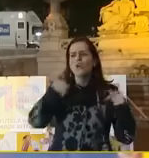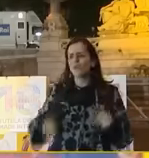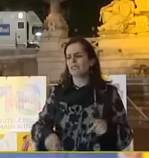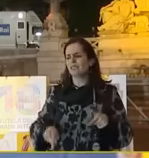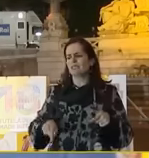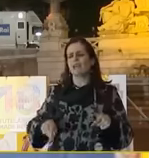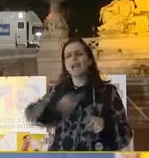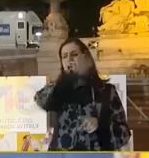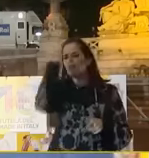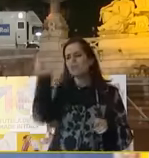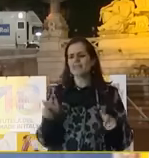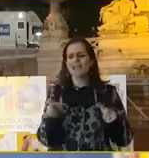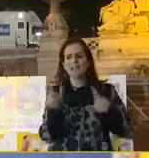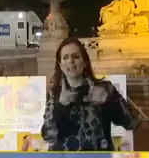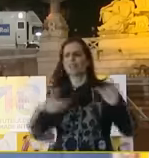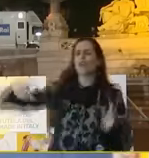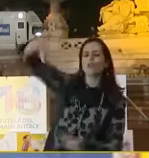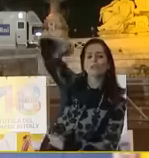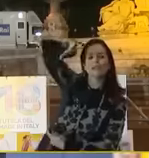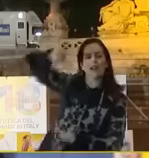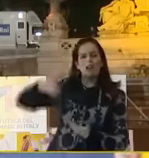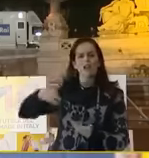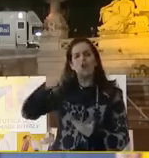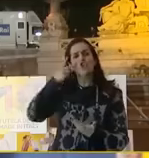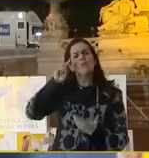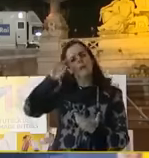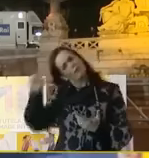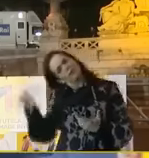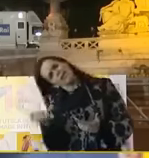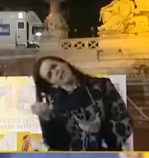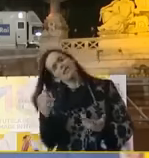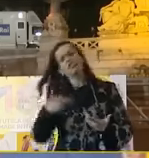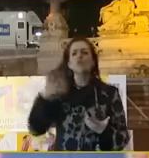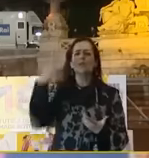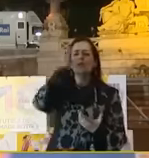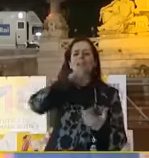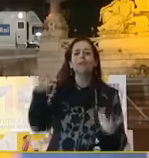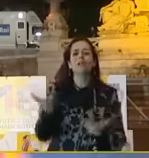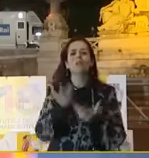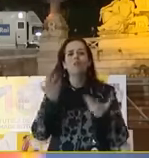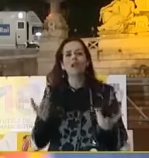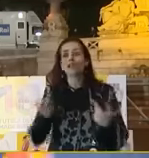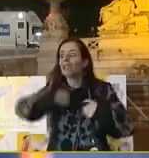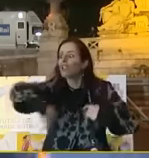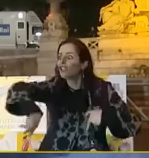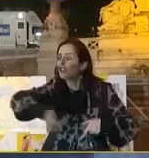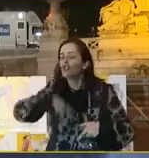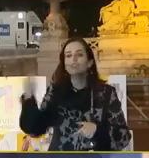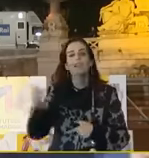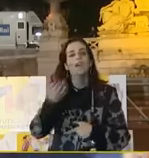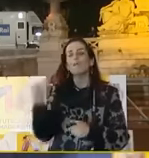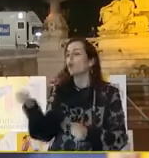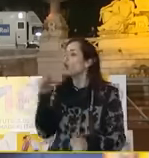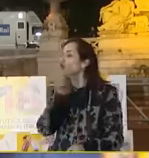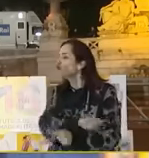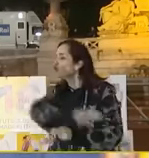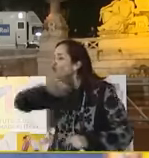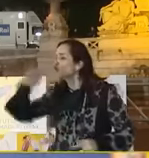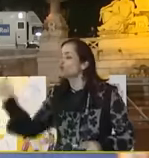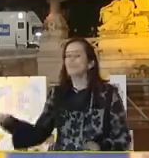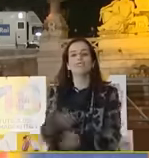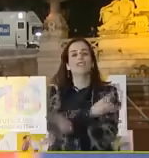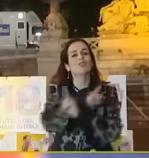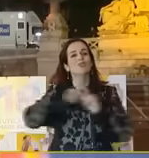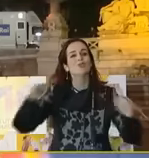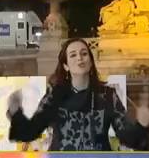giù per capirci qualcosa. Eppure l'abbiamo fatto in questi 5 anni contro tutto e tutti. Incredibile, l'avete visto